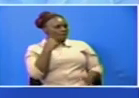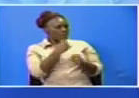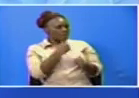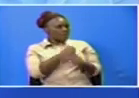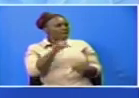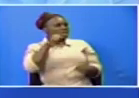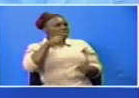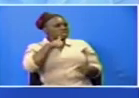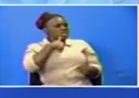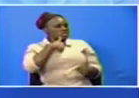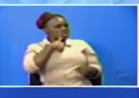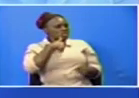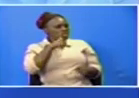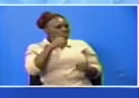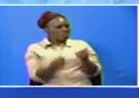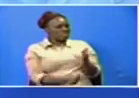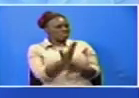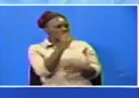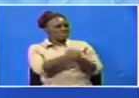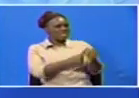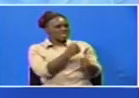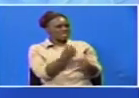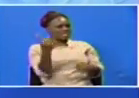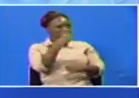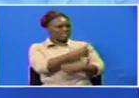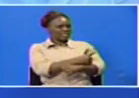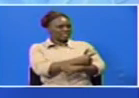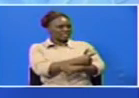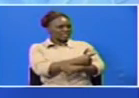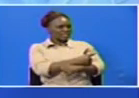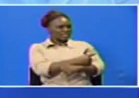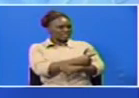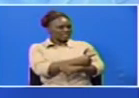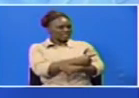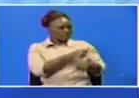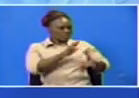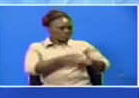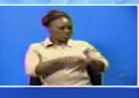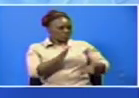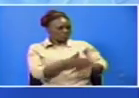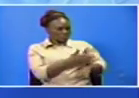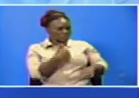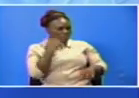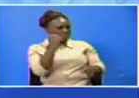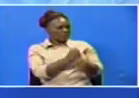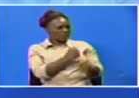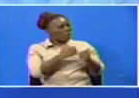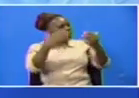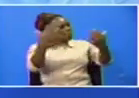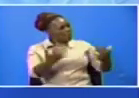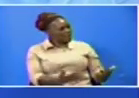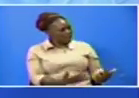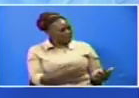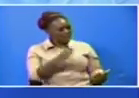Eve kwa wale wafuasi, wapenzi, supporters na yule wale wanaopenda muziki mzuri. Kwa wanakaribishwa